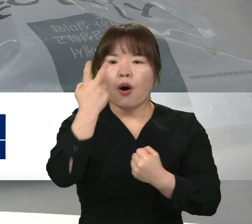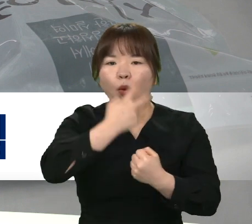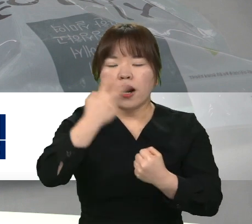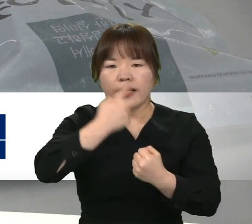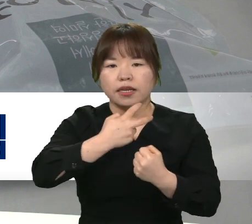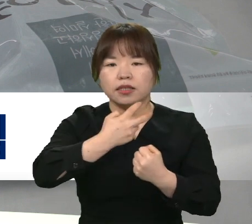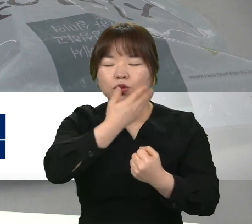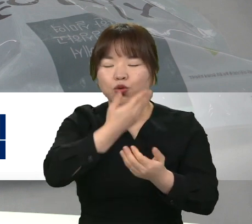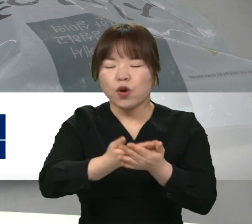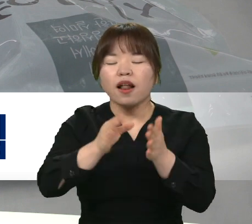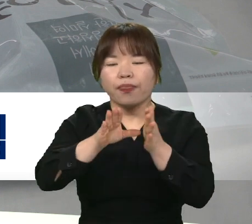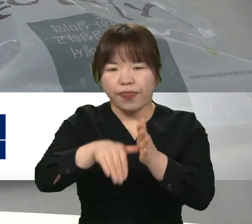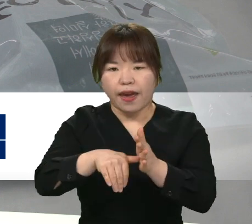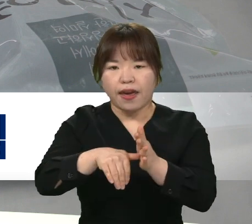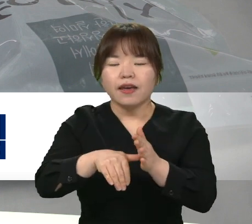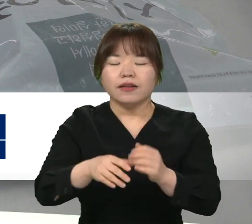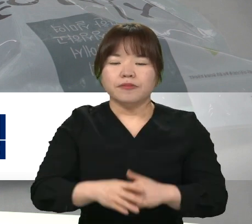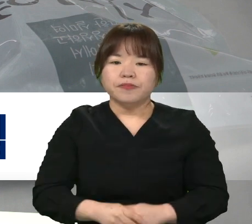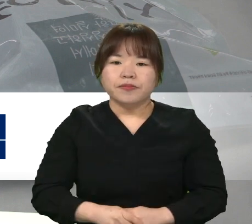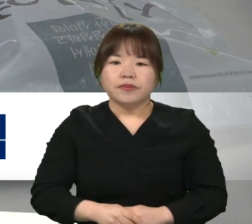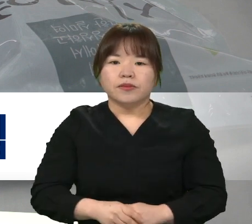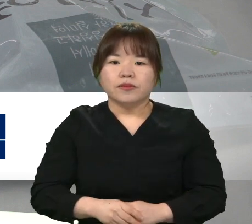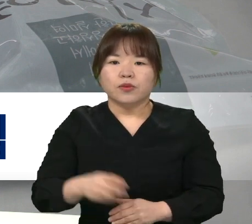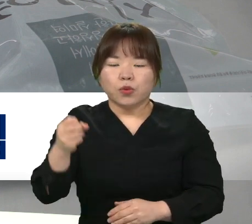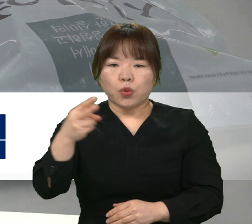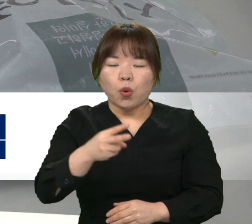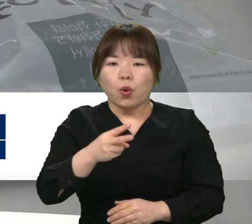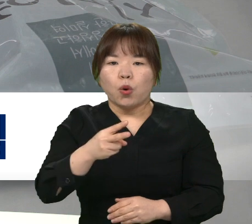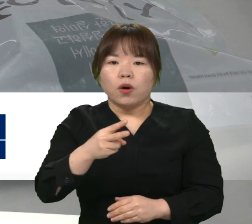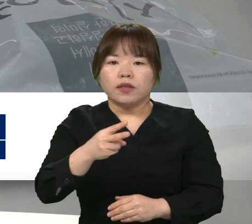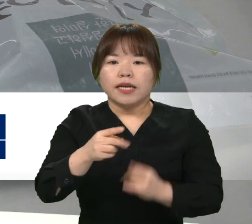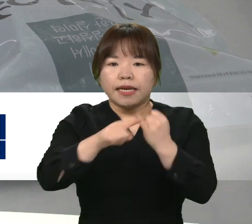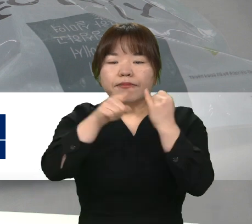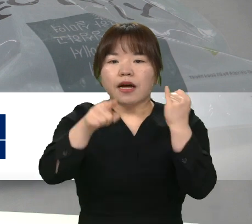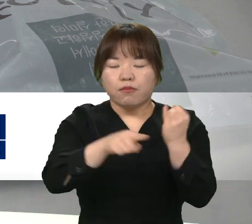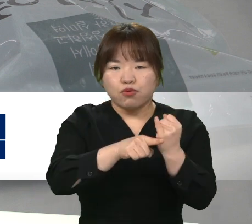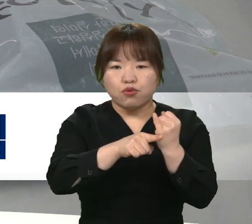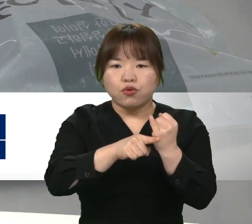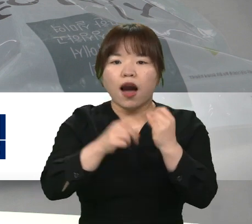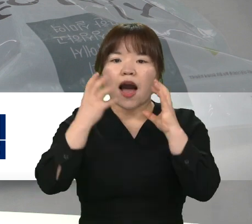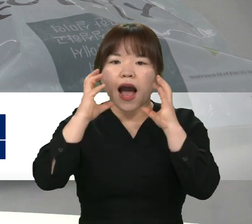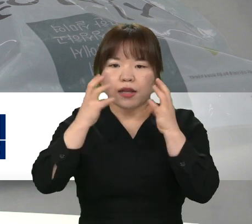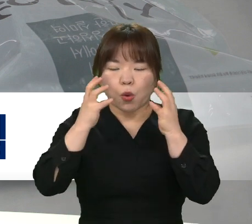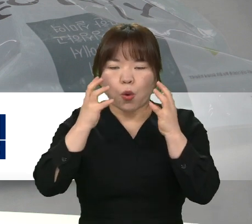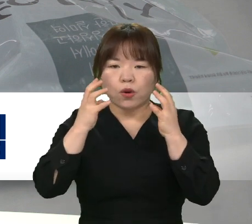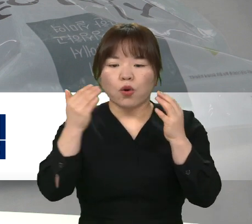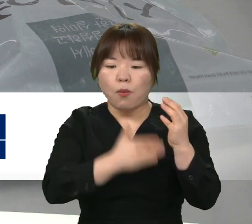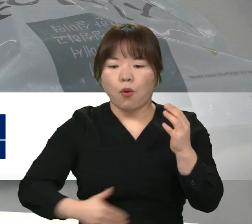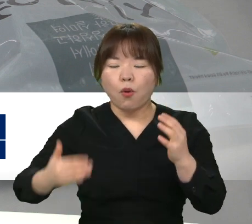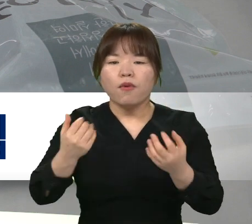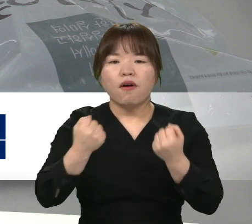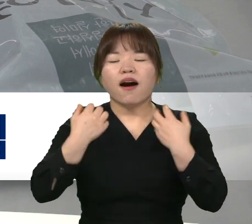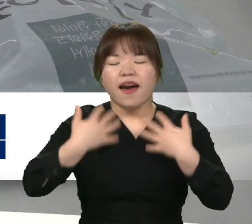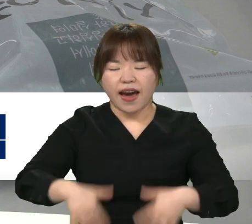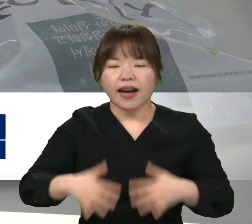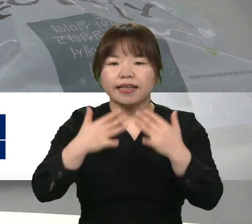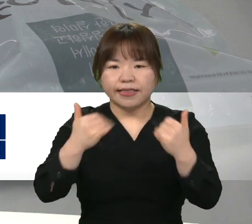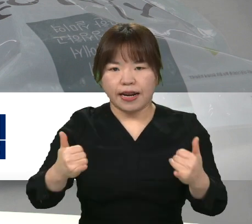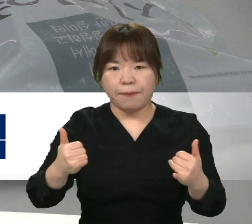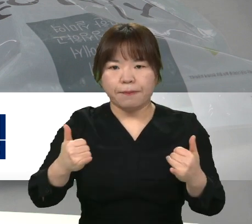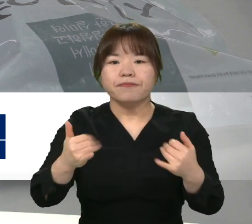건강 관리에 더 많은 관심을 기울여야 할 듭니다 어떻게 영양플러스사업은 임산부와 영유아건강